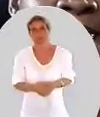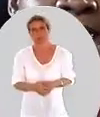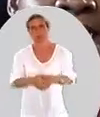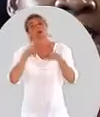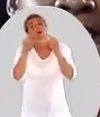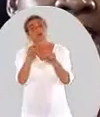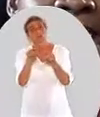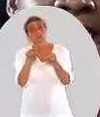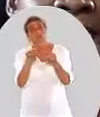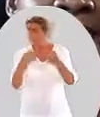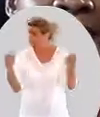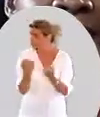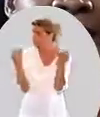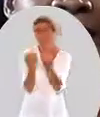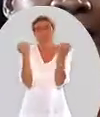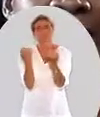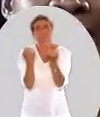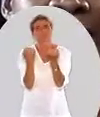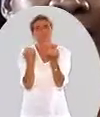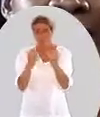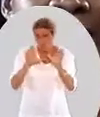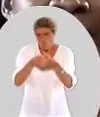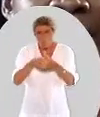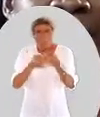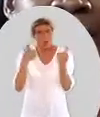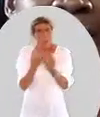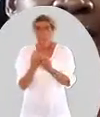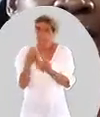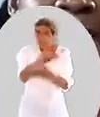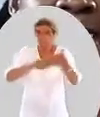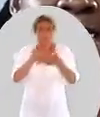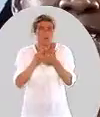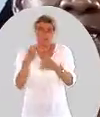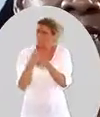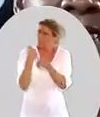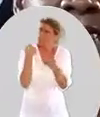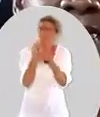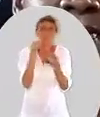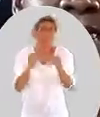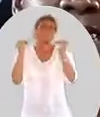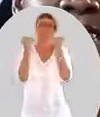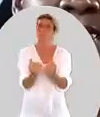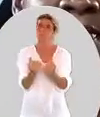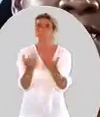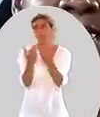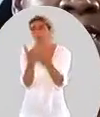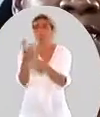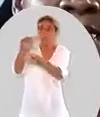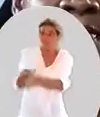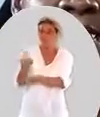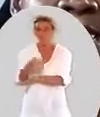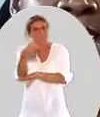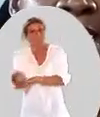acteur incontournable la collectivité régionale œuvre sans relâche à la préservation de nos espaces naturels